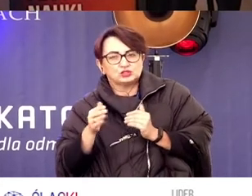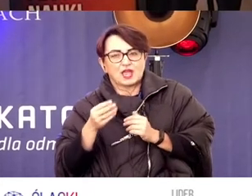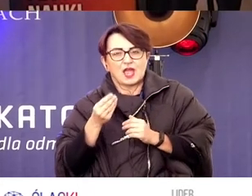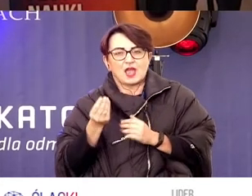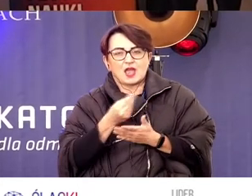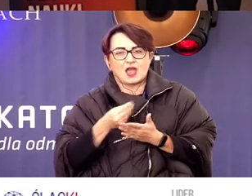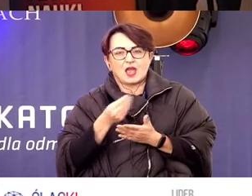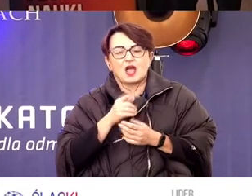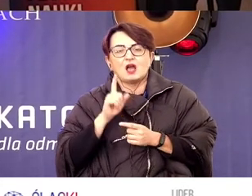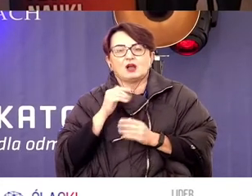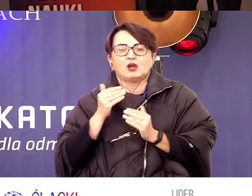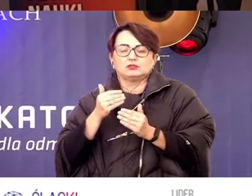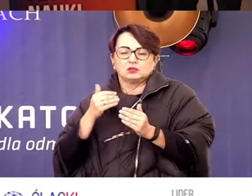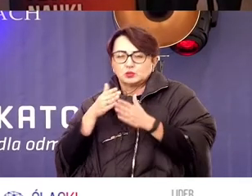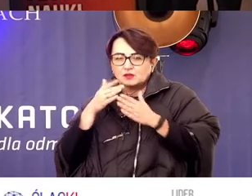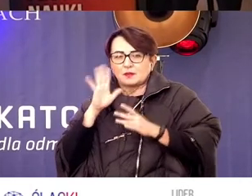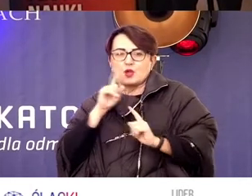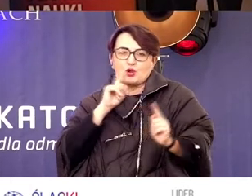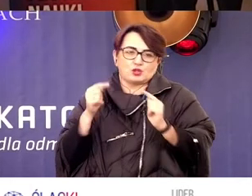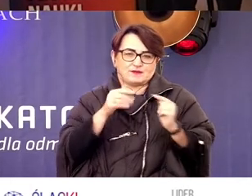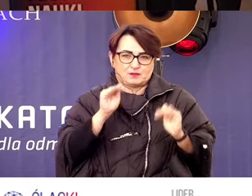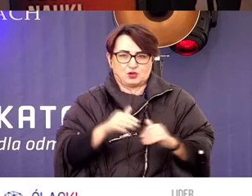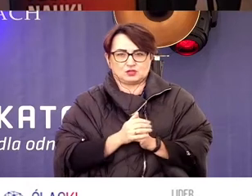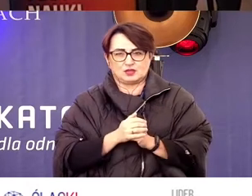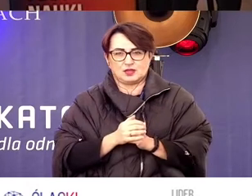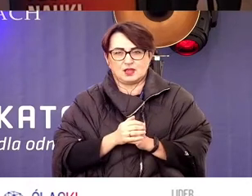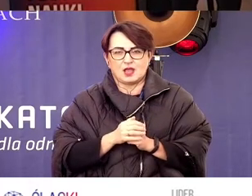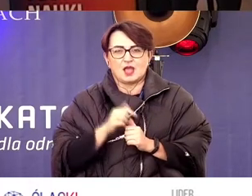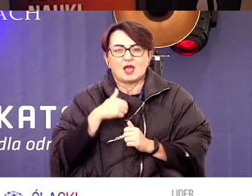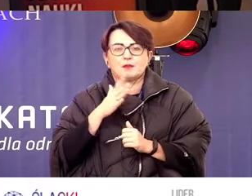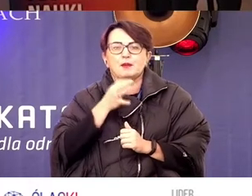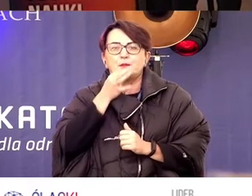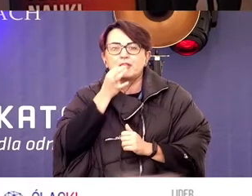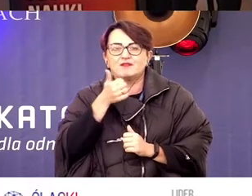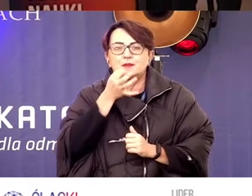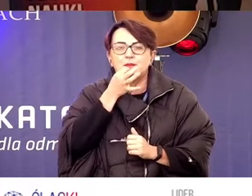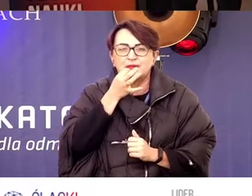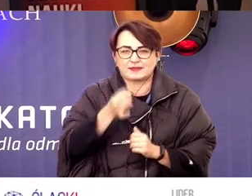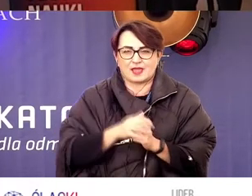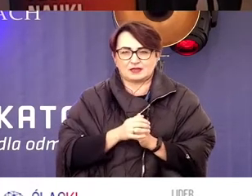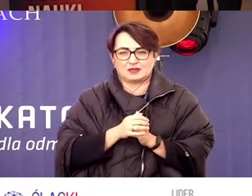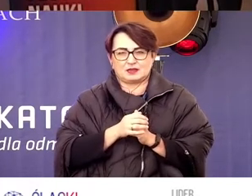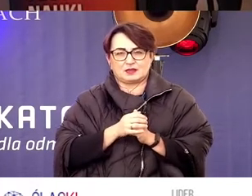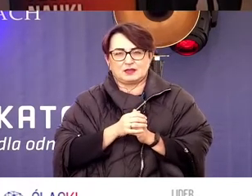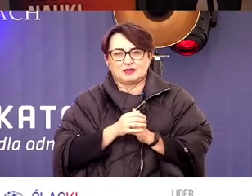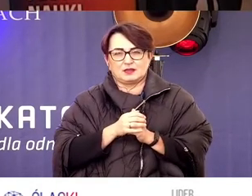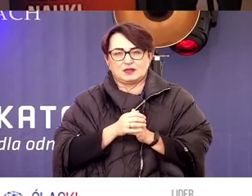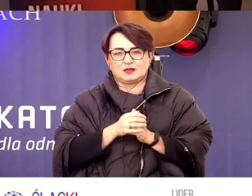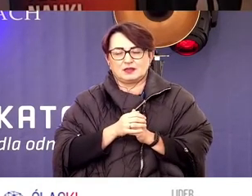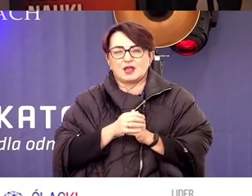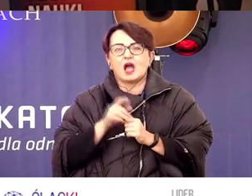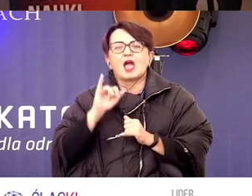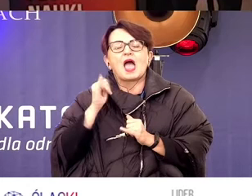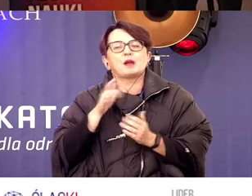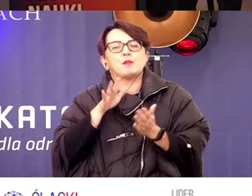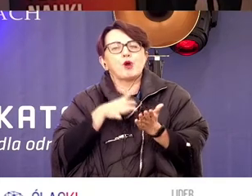nie wiem, czy w kuluarach będą Państwo mogli porozmawiać. Ja mam do Panów pierwsze pytanie. Jaki był początek Państwa